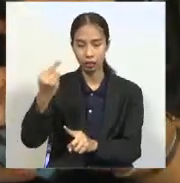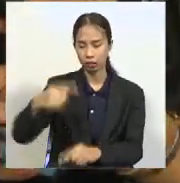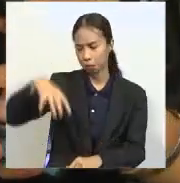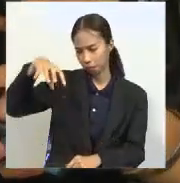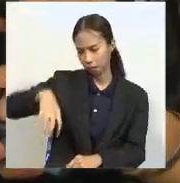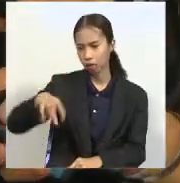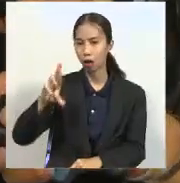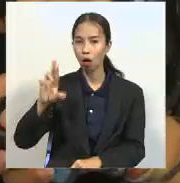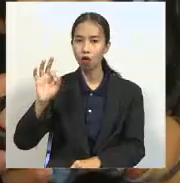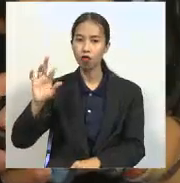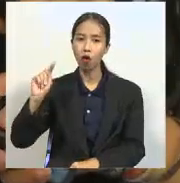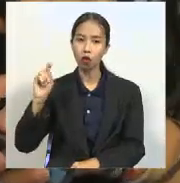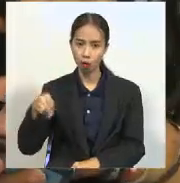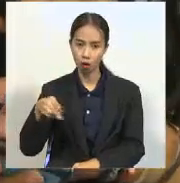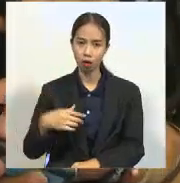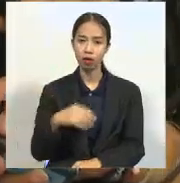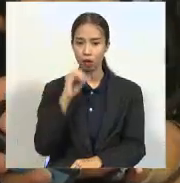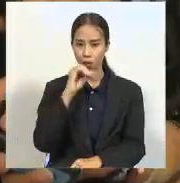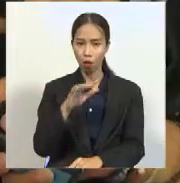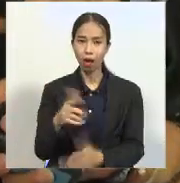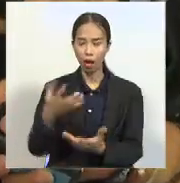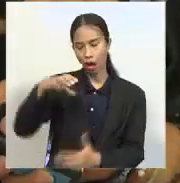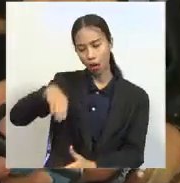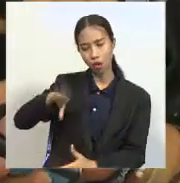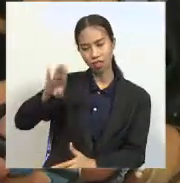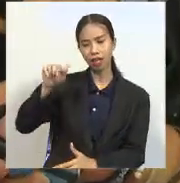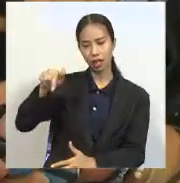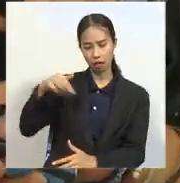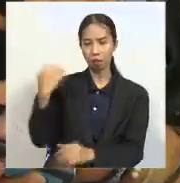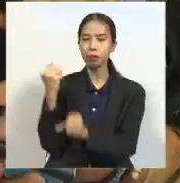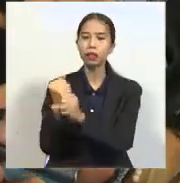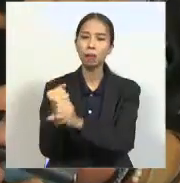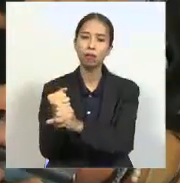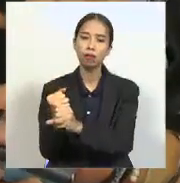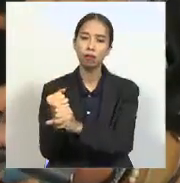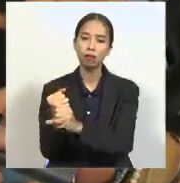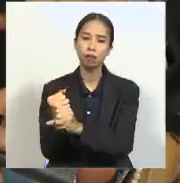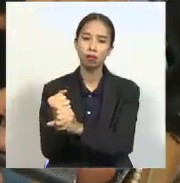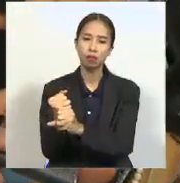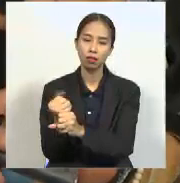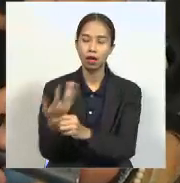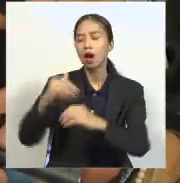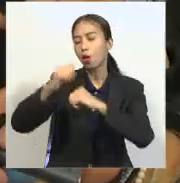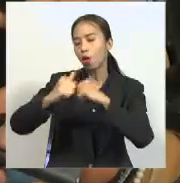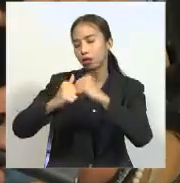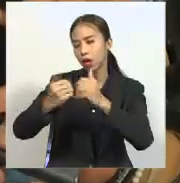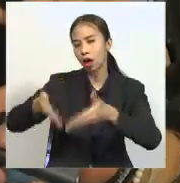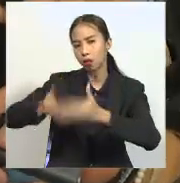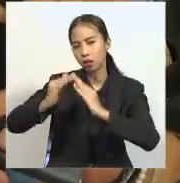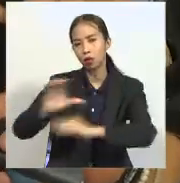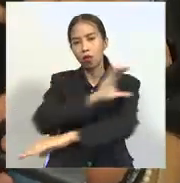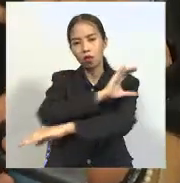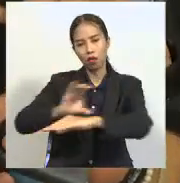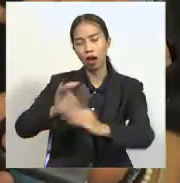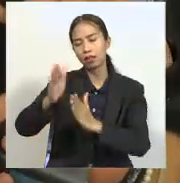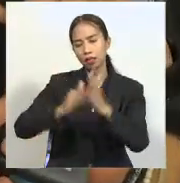ไทยอนุญาตจ้างหนังสือจ้างให้บริษัทยูนิตเข้ามารับงานรับเหมาก่อสร้างรถไฟฟ้าสายสี